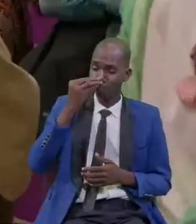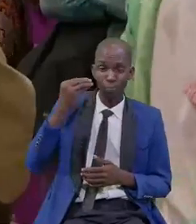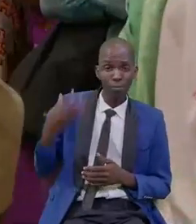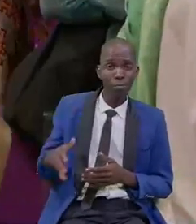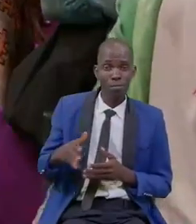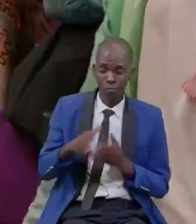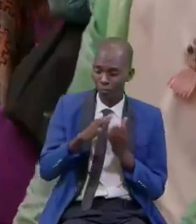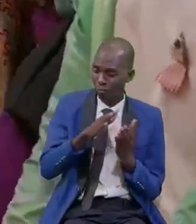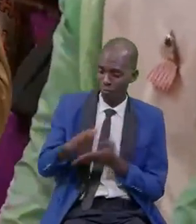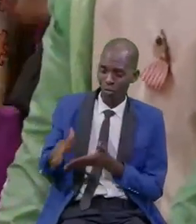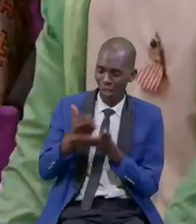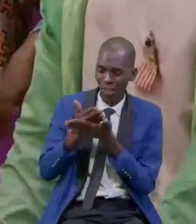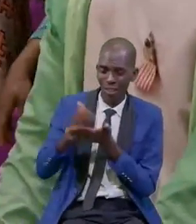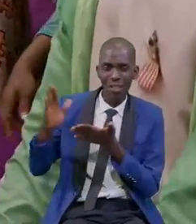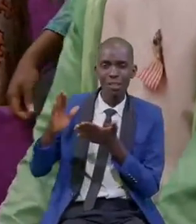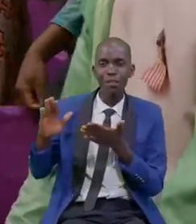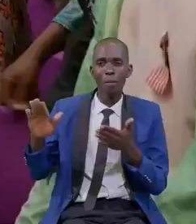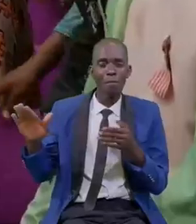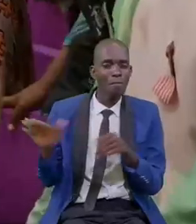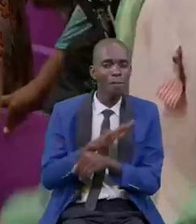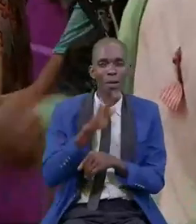Vous abandonnez totalement, complètement.